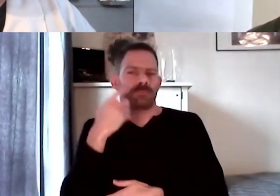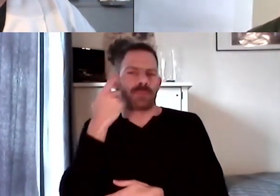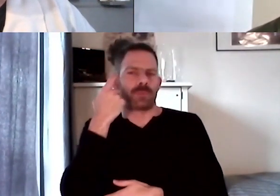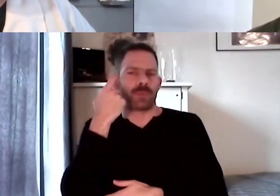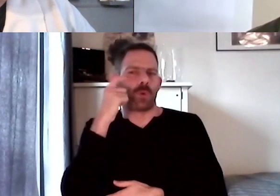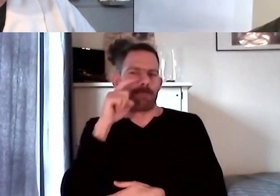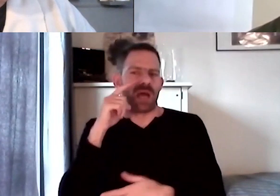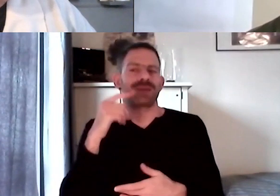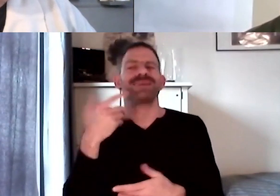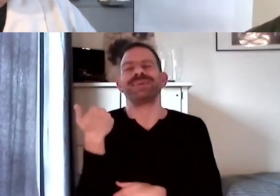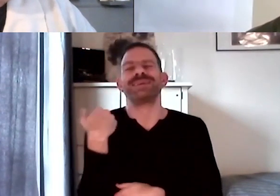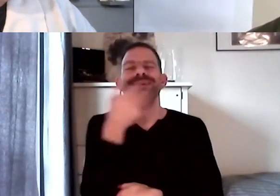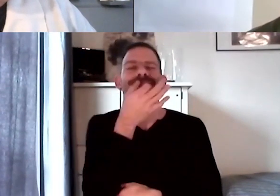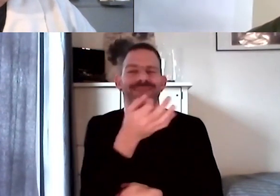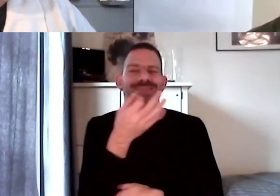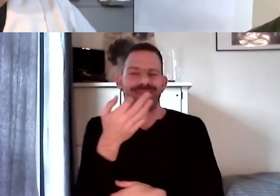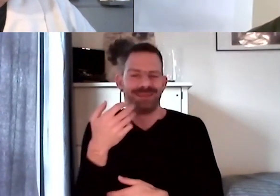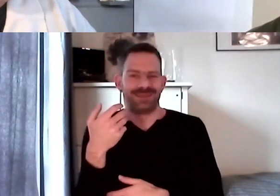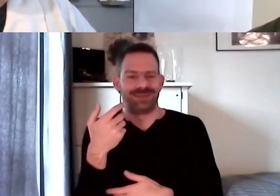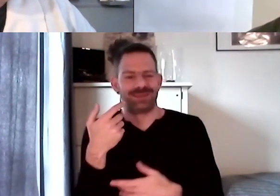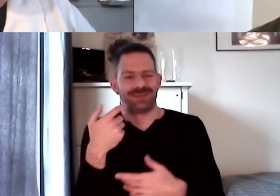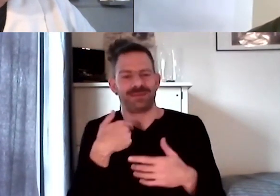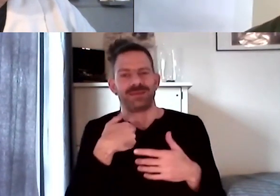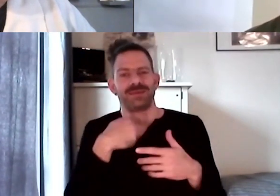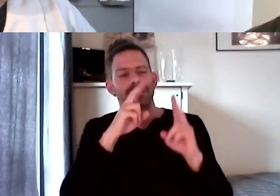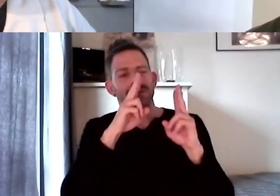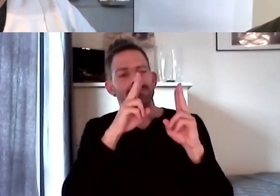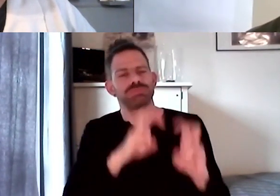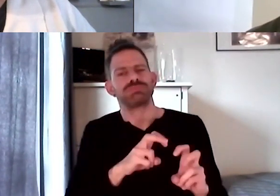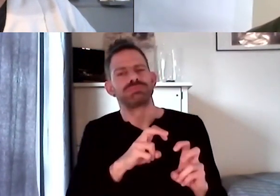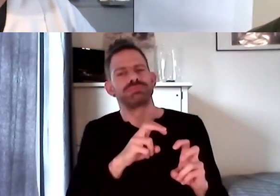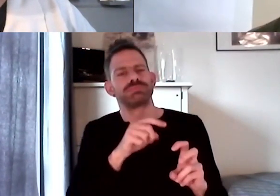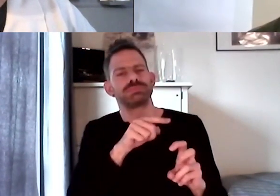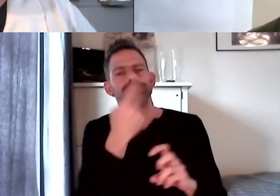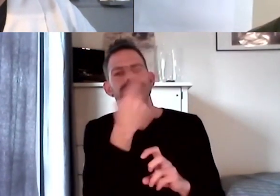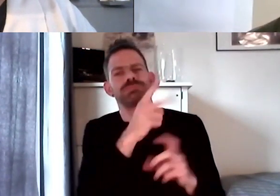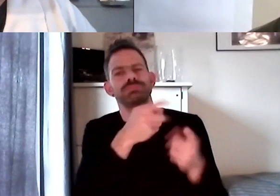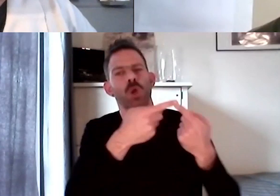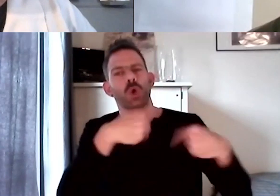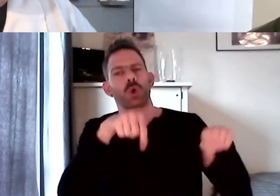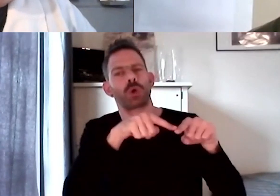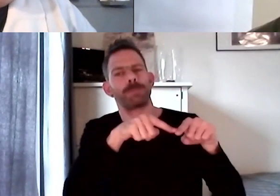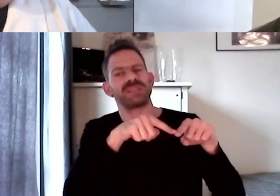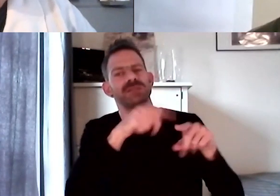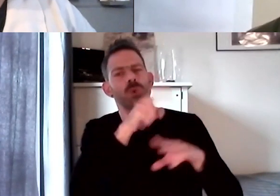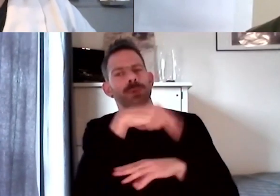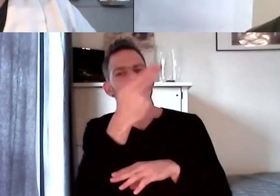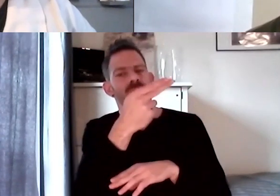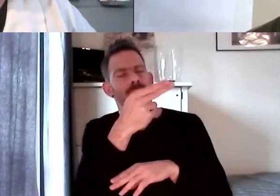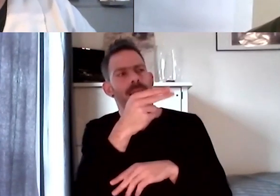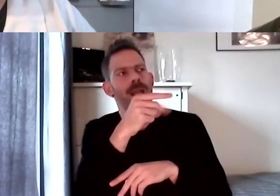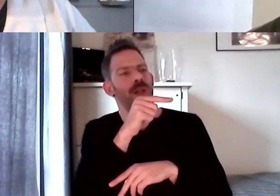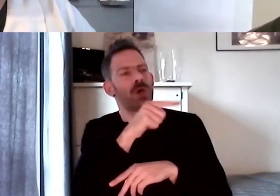au début quand on a regardé l'étude réalisée par la Commission justement nationale